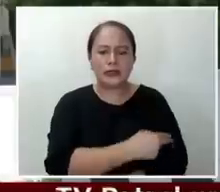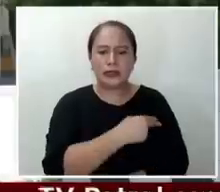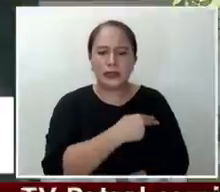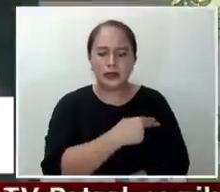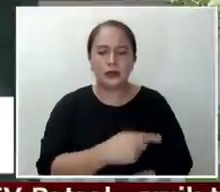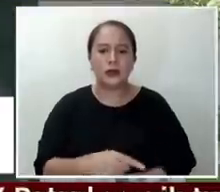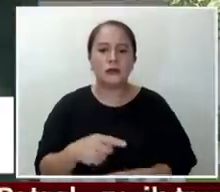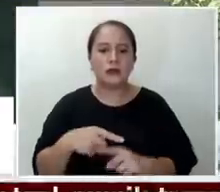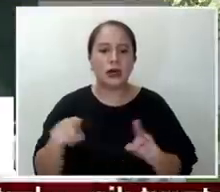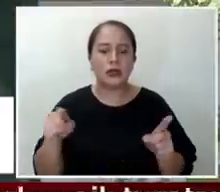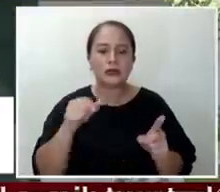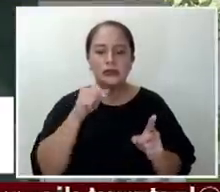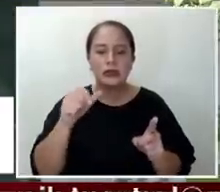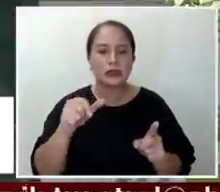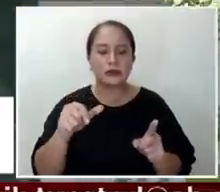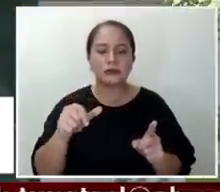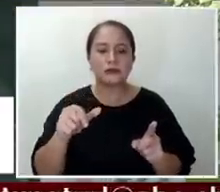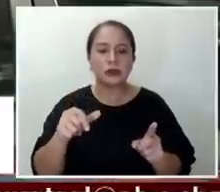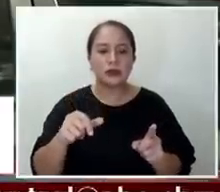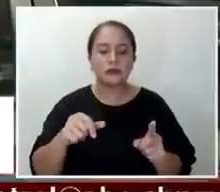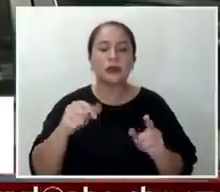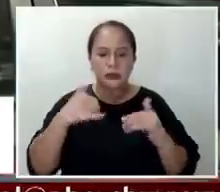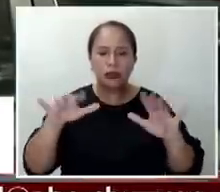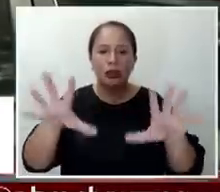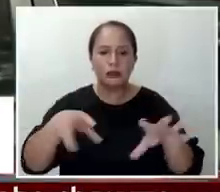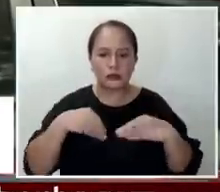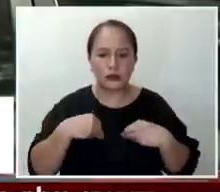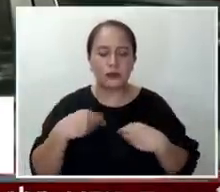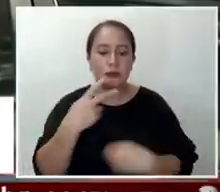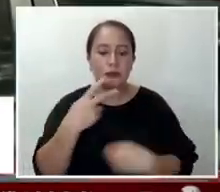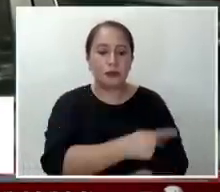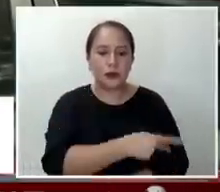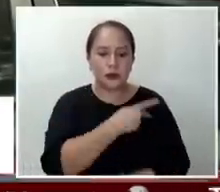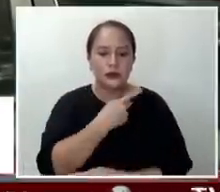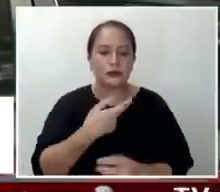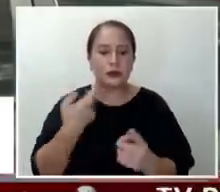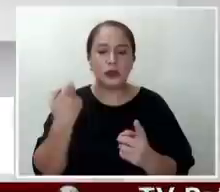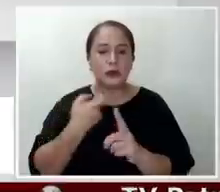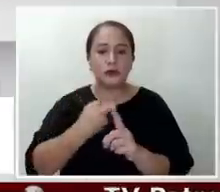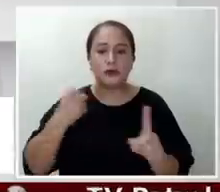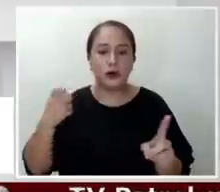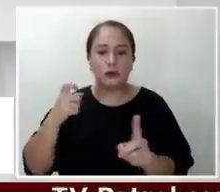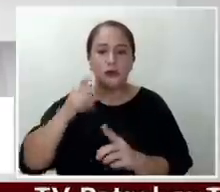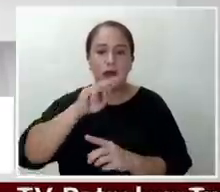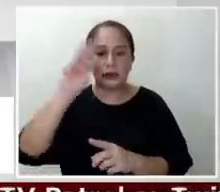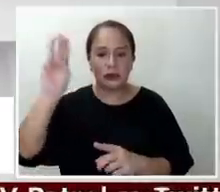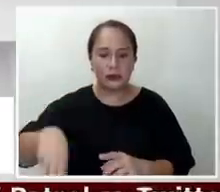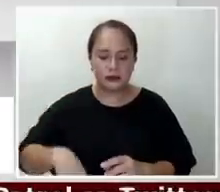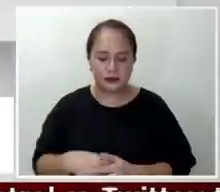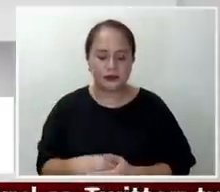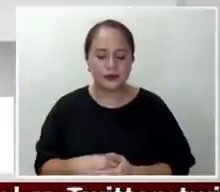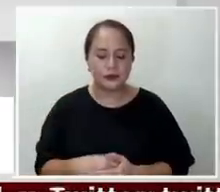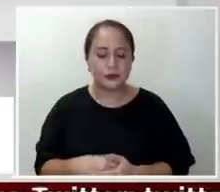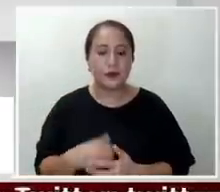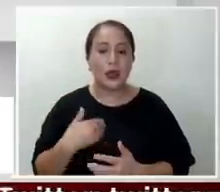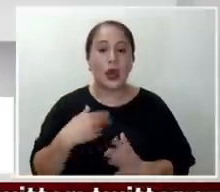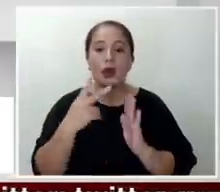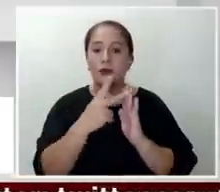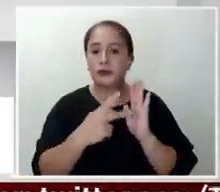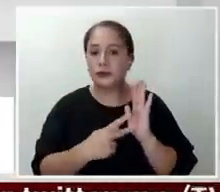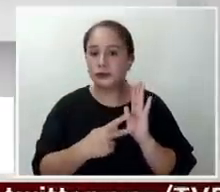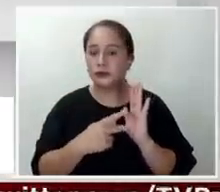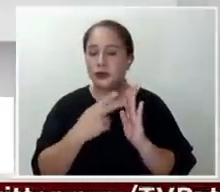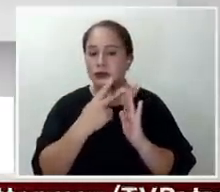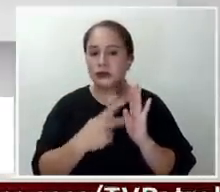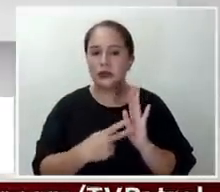hindi tatanggihan ang mga pasyente na dumarating kahit na ang mula sa Metro Manila. May policy po tayo na wala